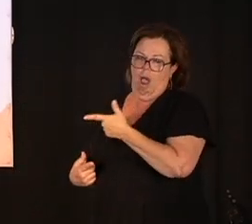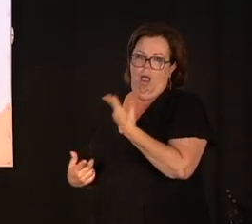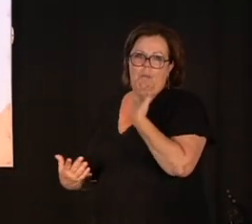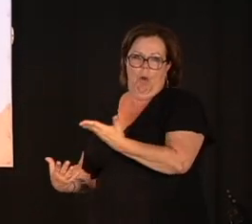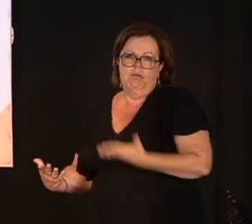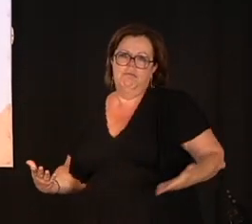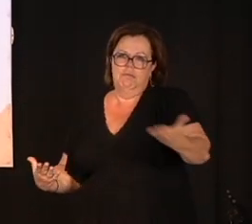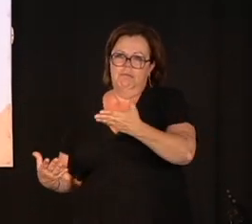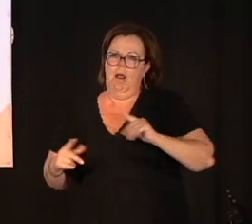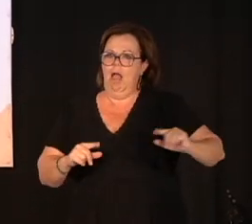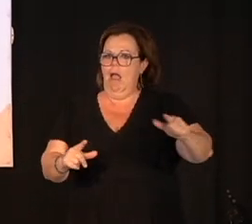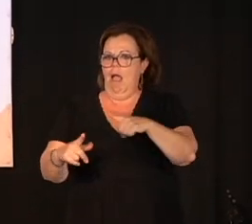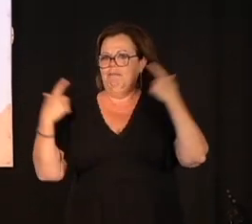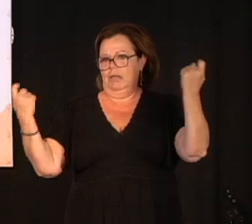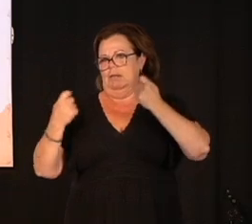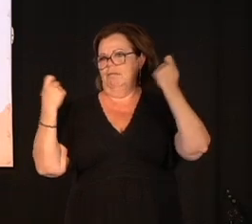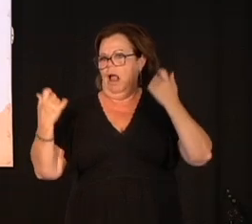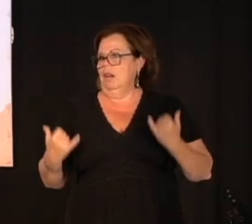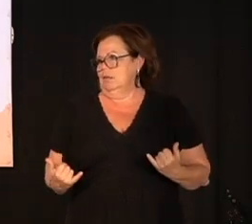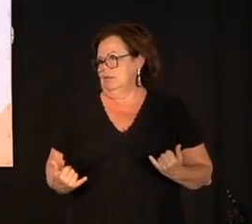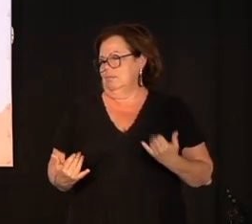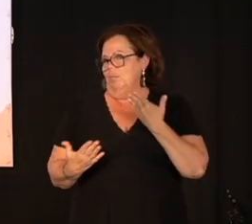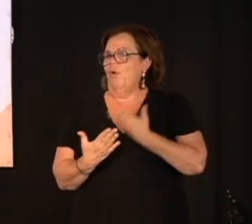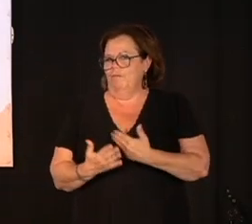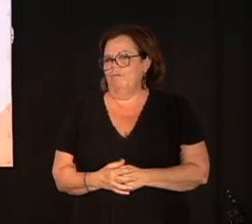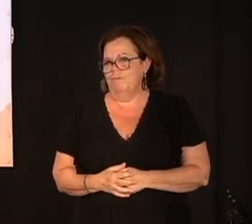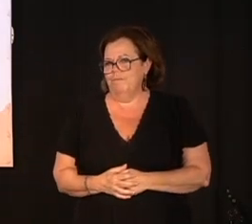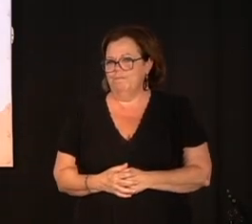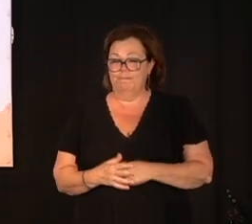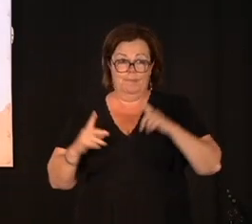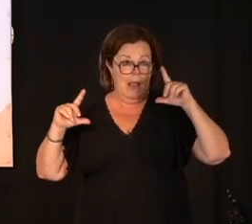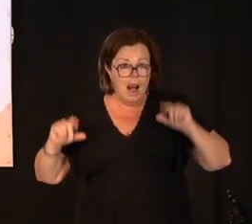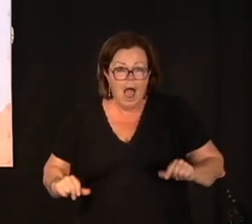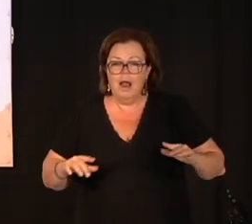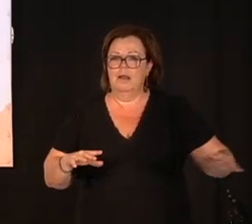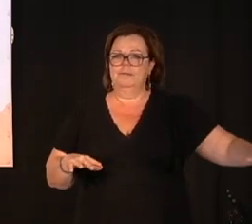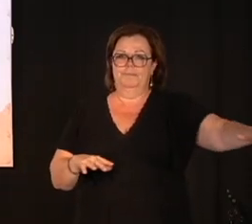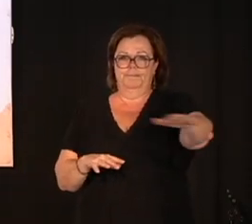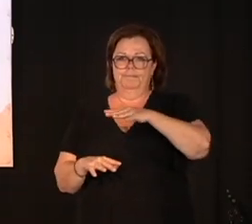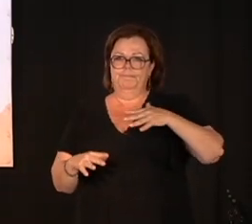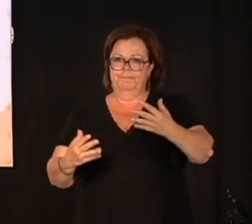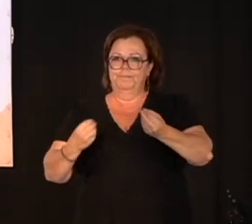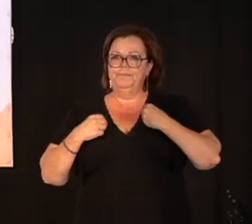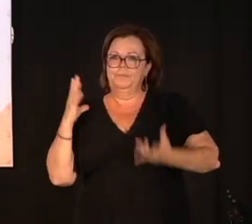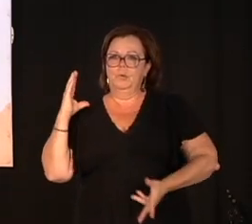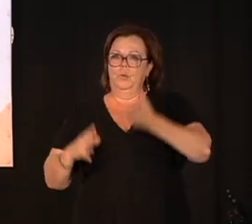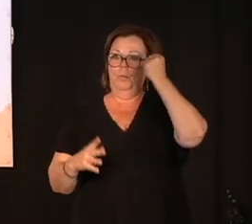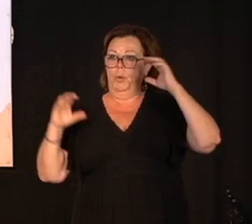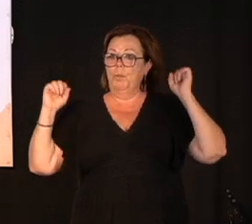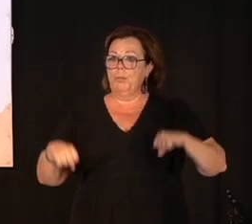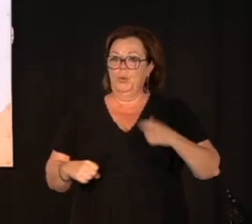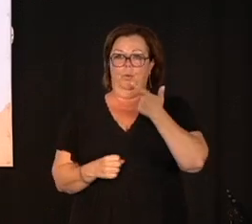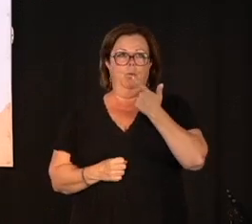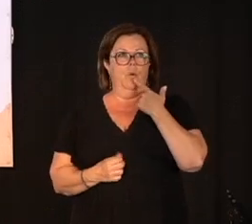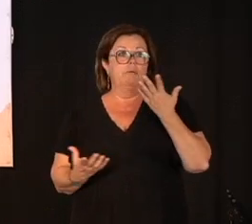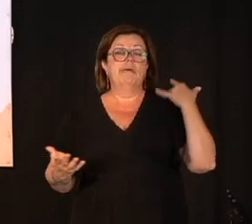mais j'ai une petite idée. C'est très important, voilà, d'être présent, d'être là, et d'arriver à faire comprendre que... Alors on travaille une